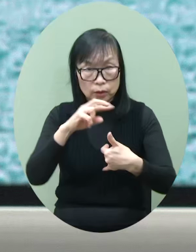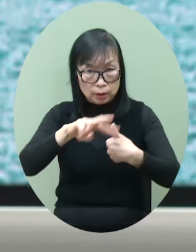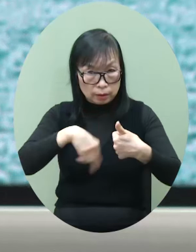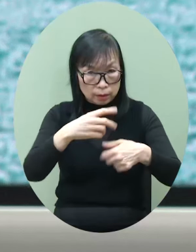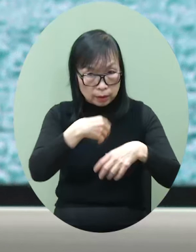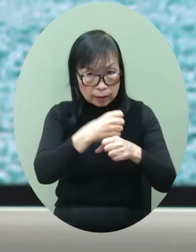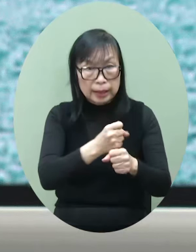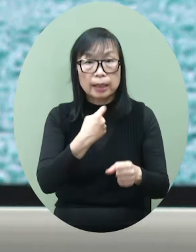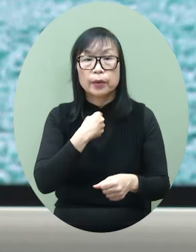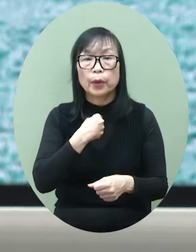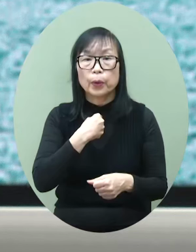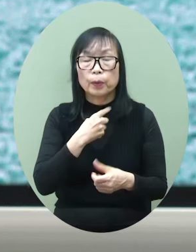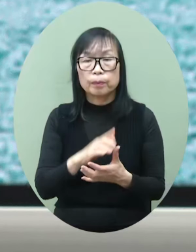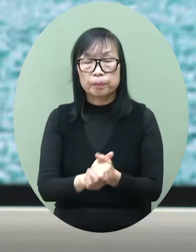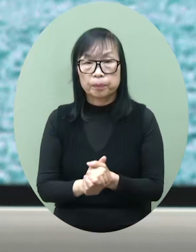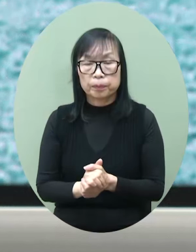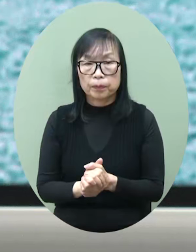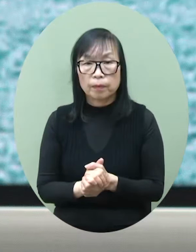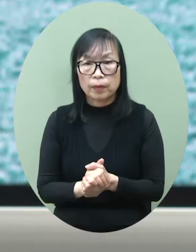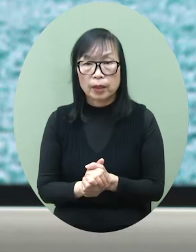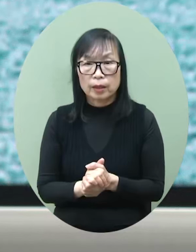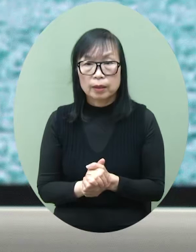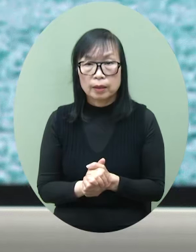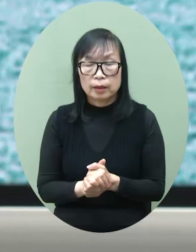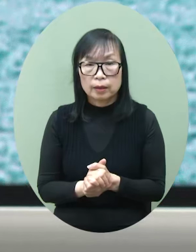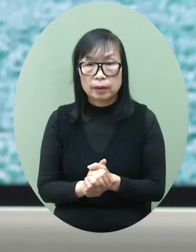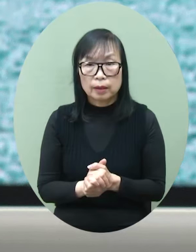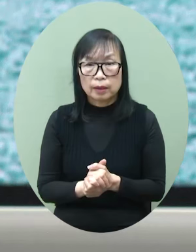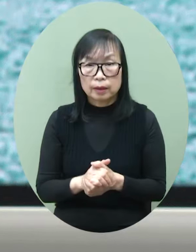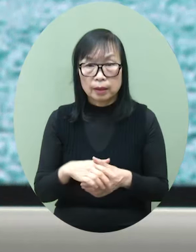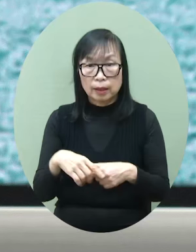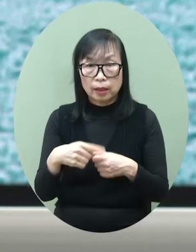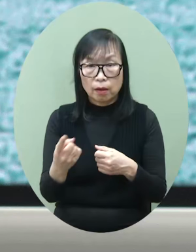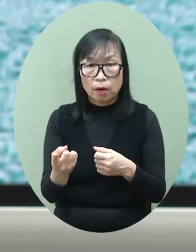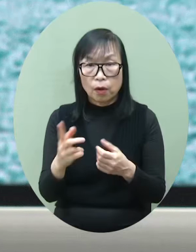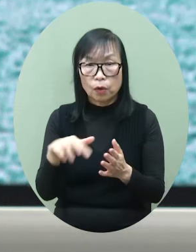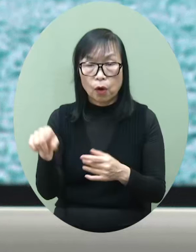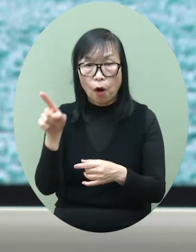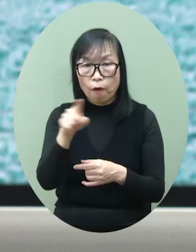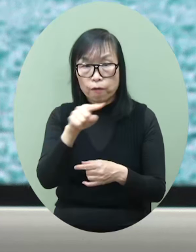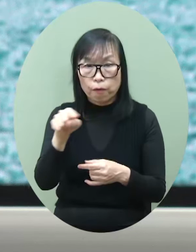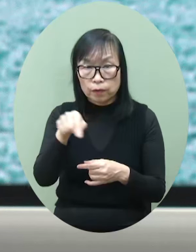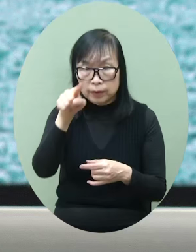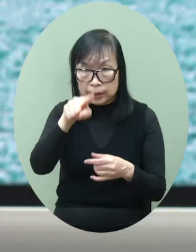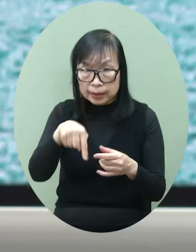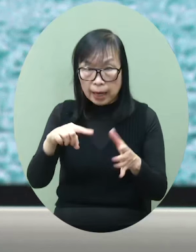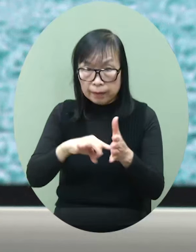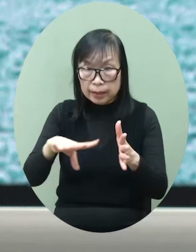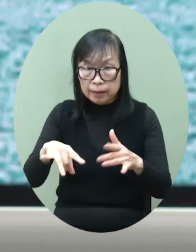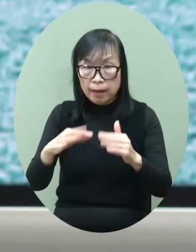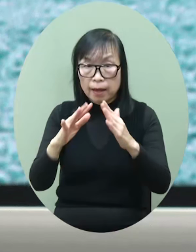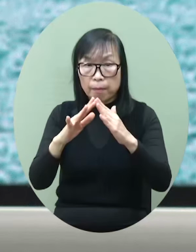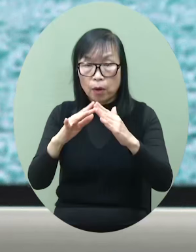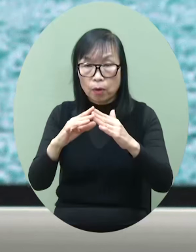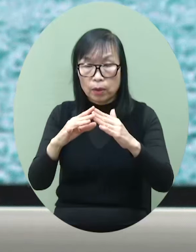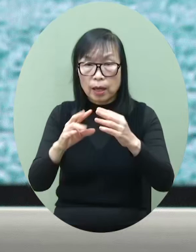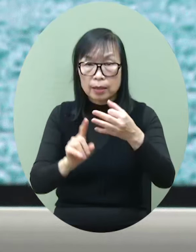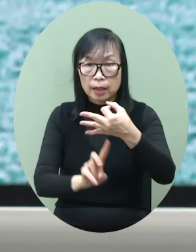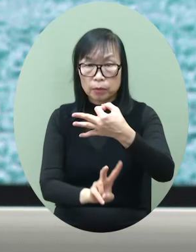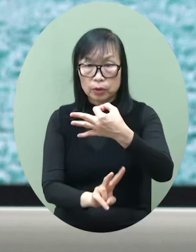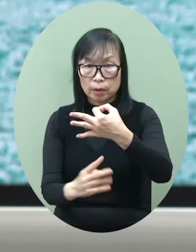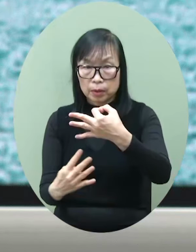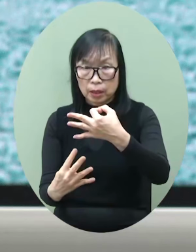以及檢測另外那個曾經去過這個風炸電器在過去14天內去過這個風炸電